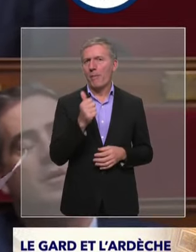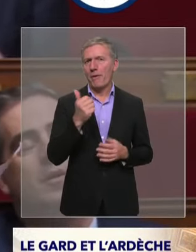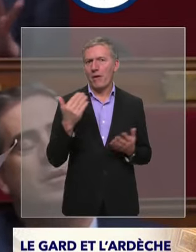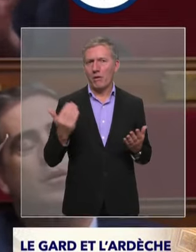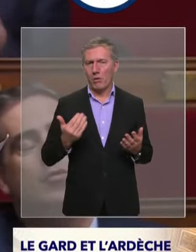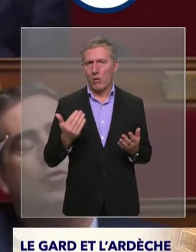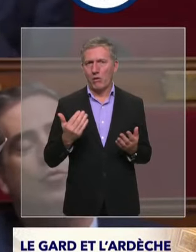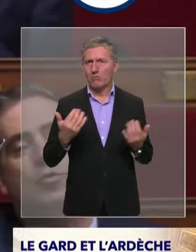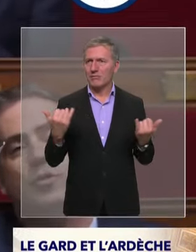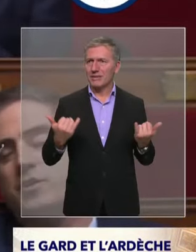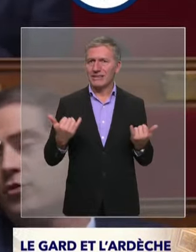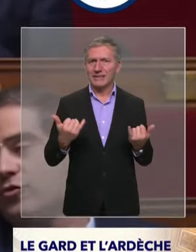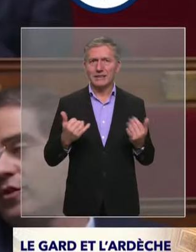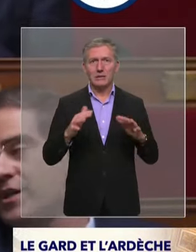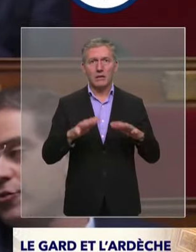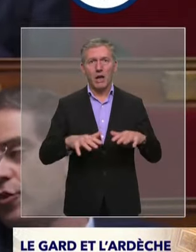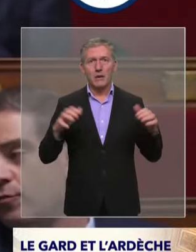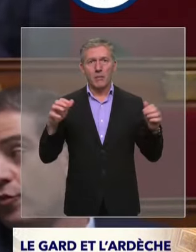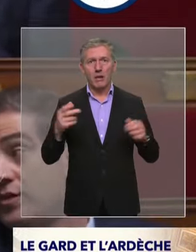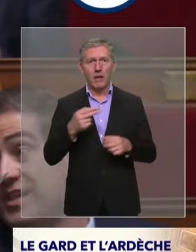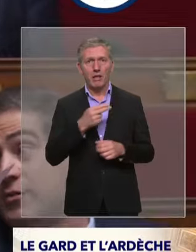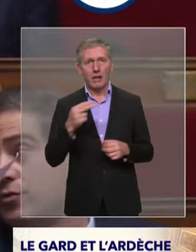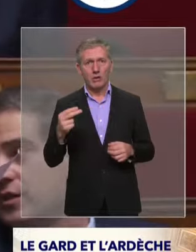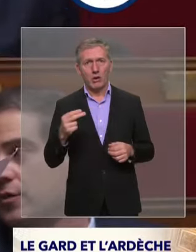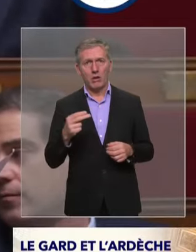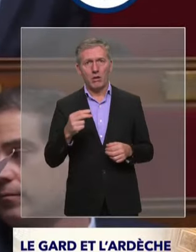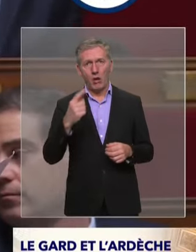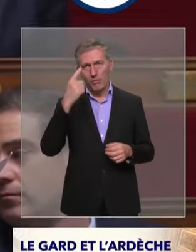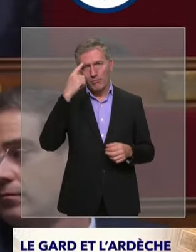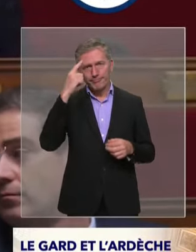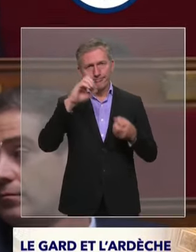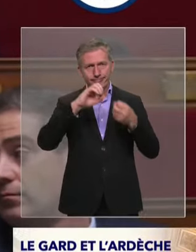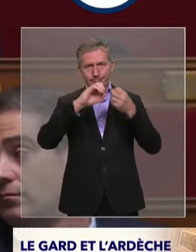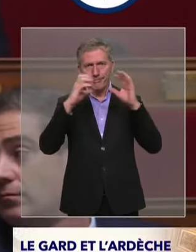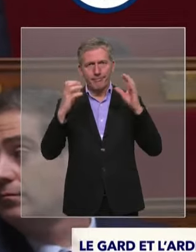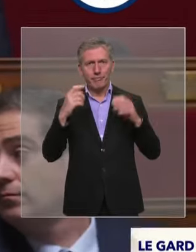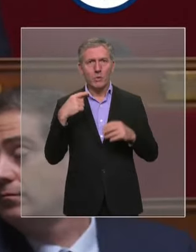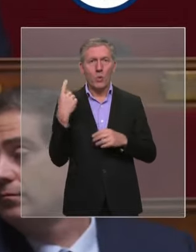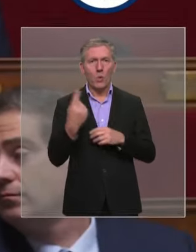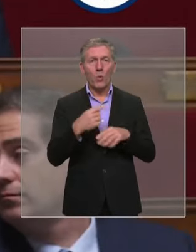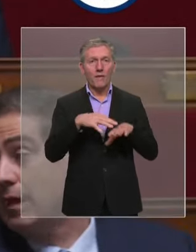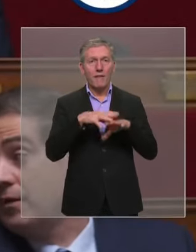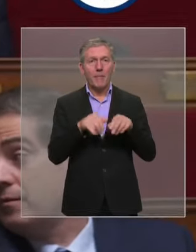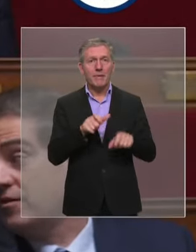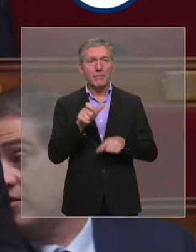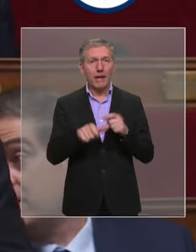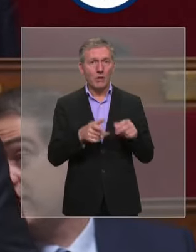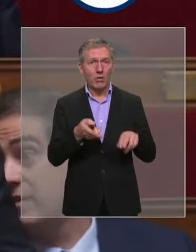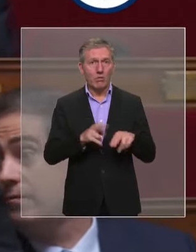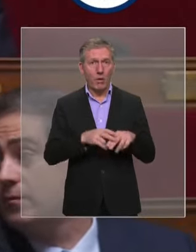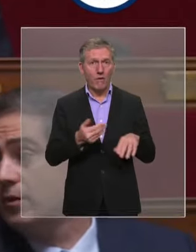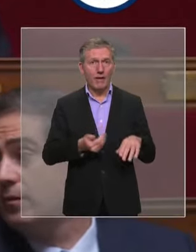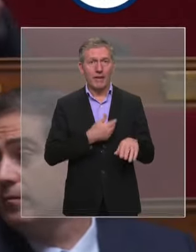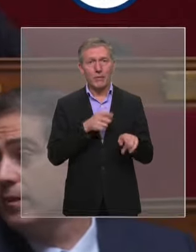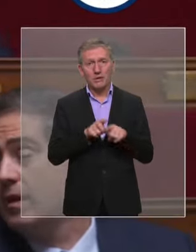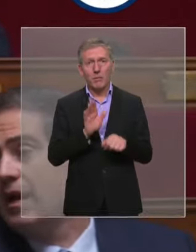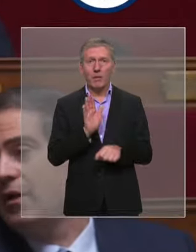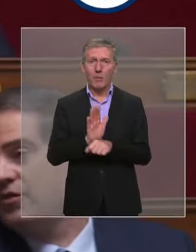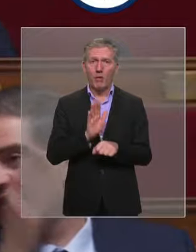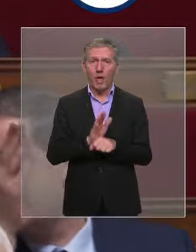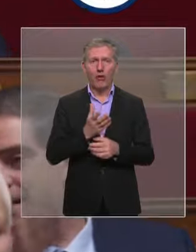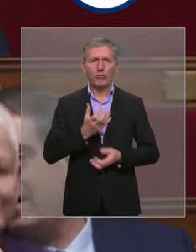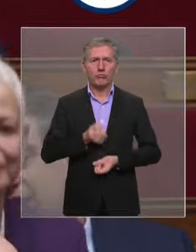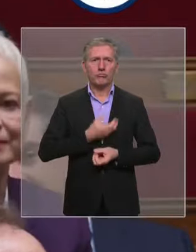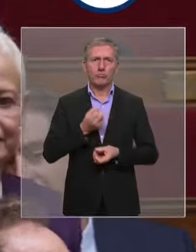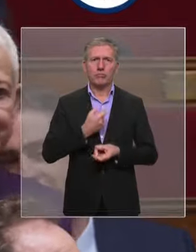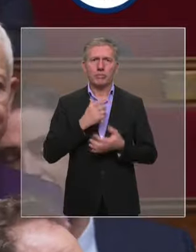la représentation nationale, avoir une pensée pour les familles des victimes et leur témoigner toute